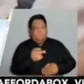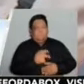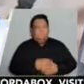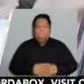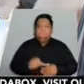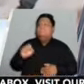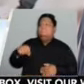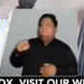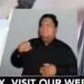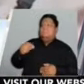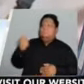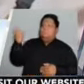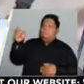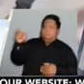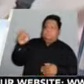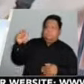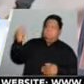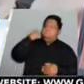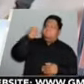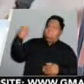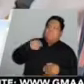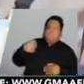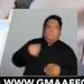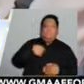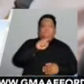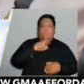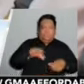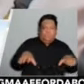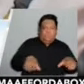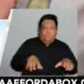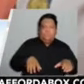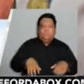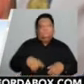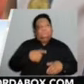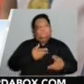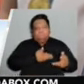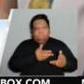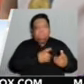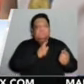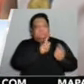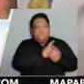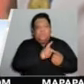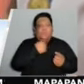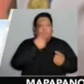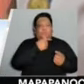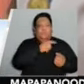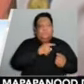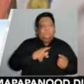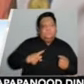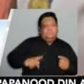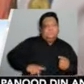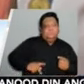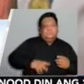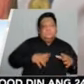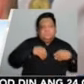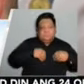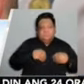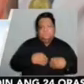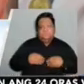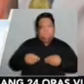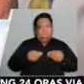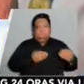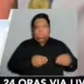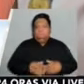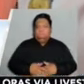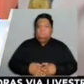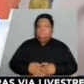na makipag-usap o sumama dun sa recipient at donor. Wala po kaming swelduhan, wala kaming kinikita,